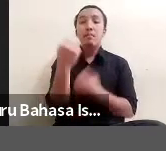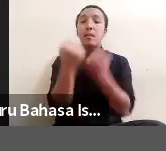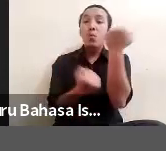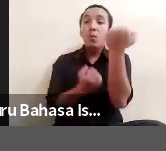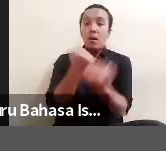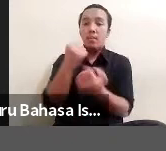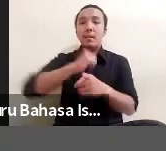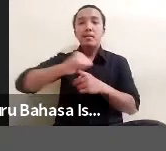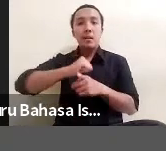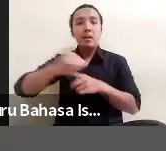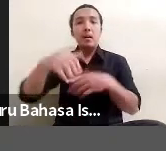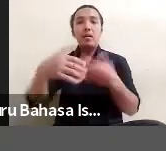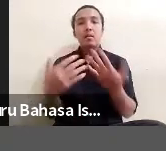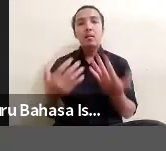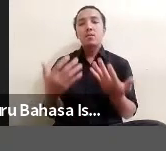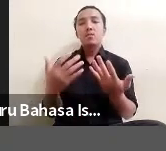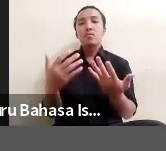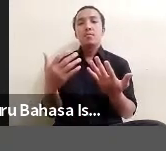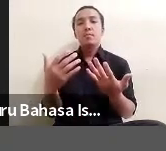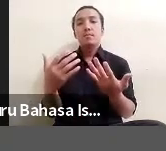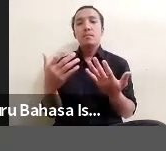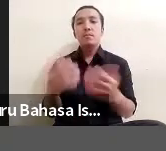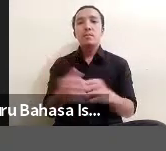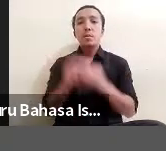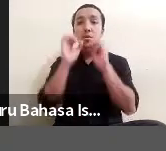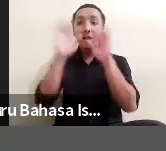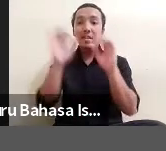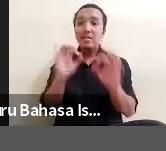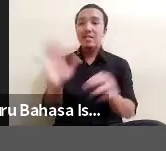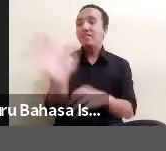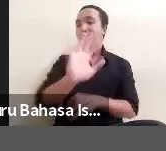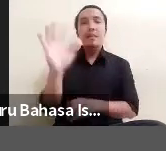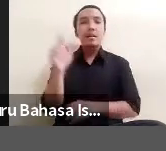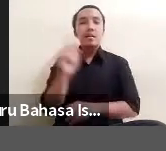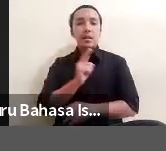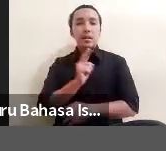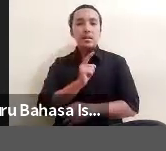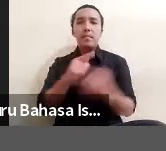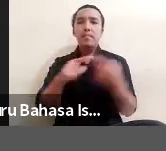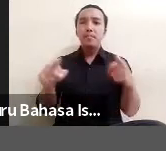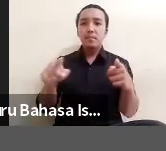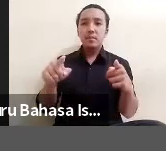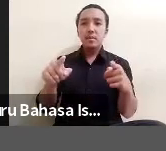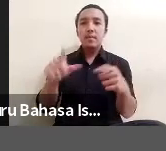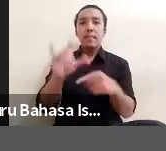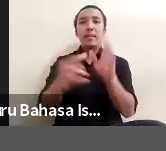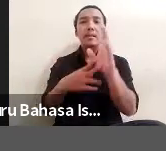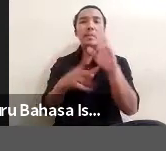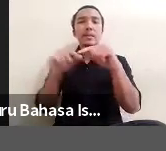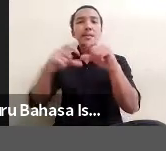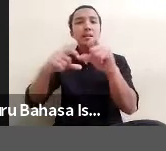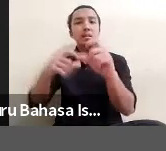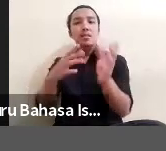pelatihan-pelatihan atau sosialisasi itu tidak sendirian, tapi sudah lintas sektor seperti itu.